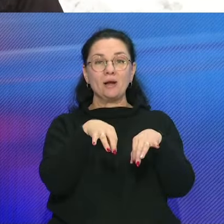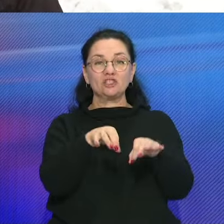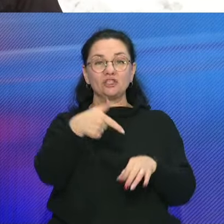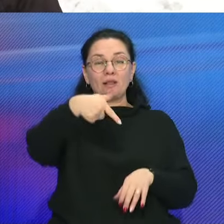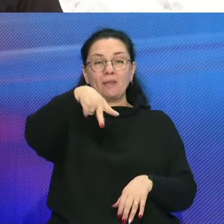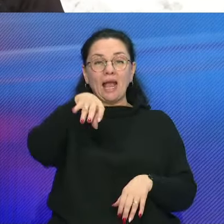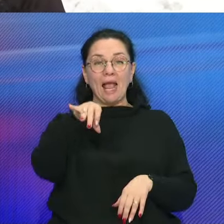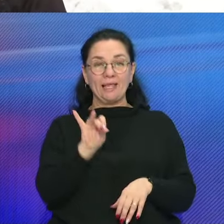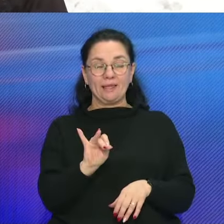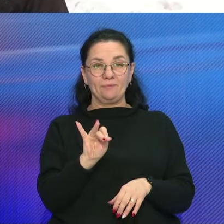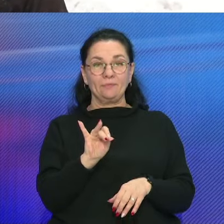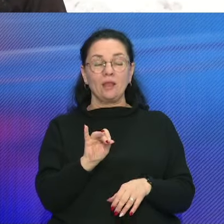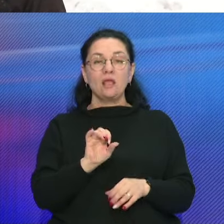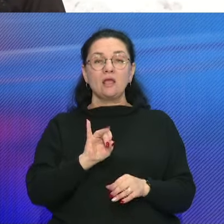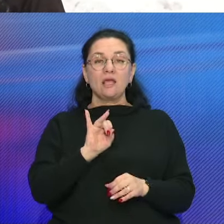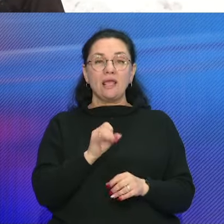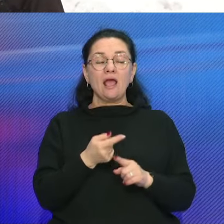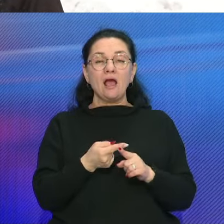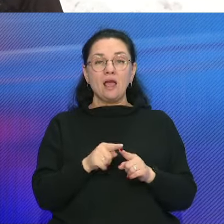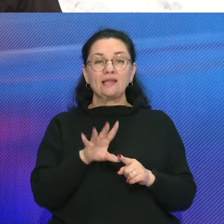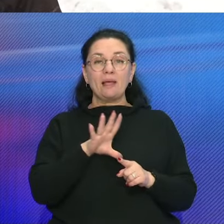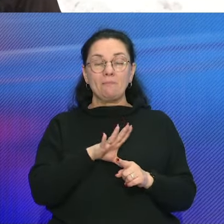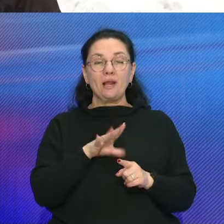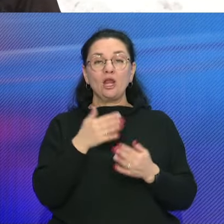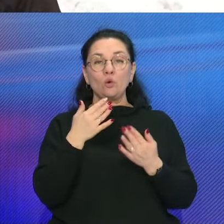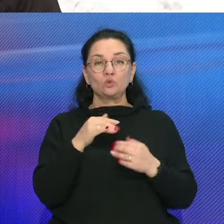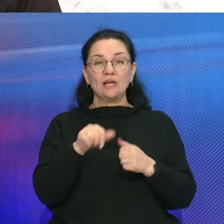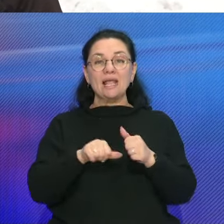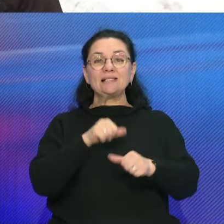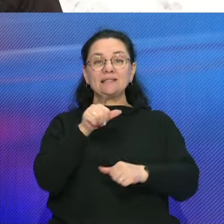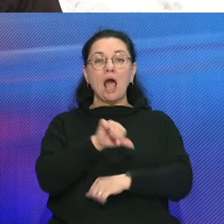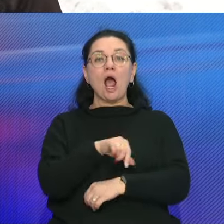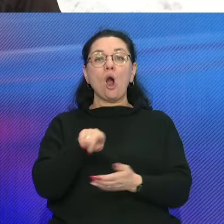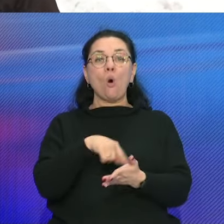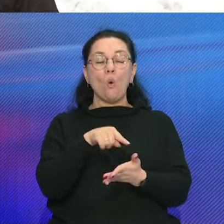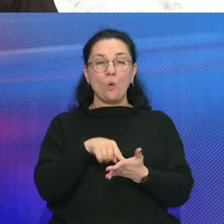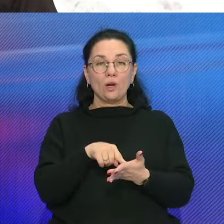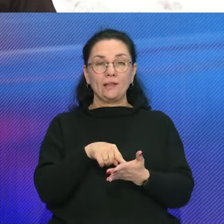ходила самостоятельно. Это уже выезды из города, объездная дорога.